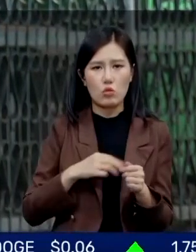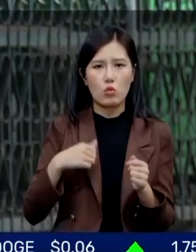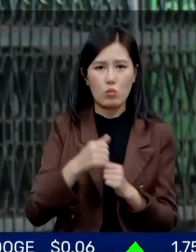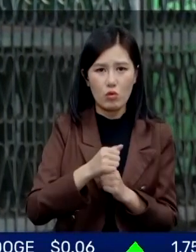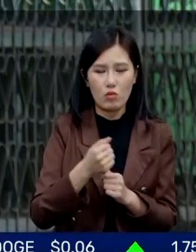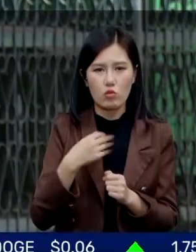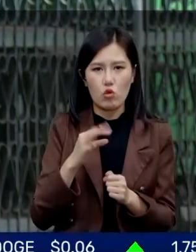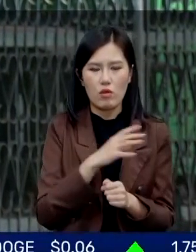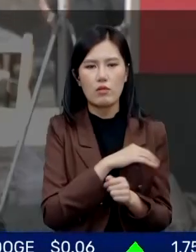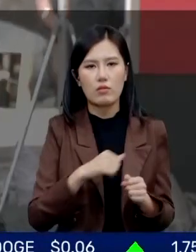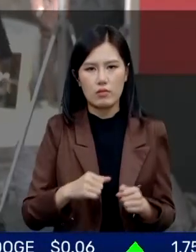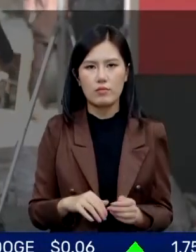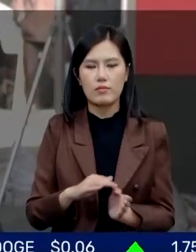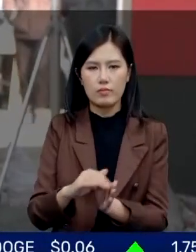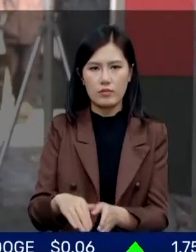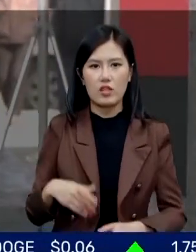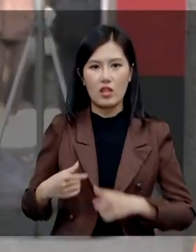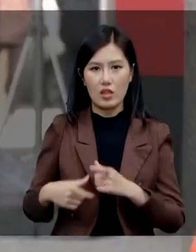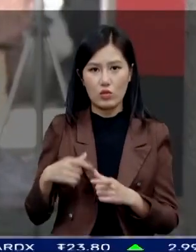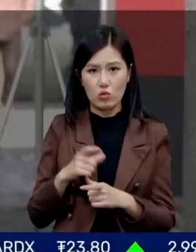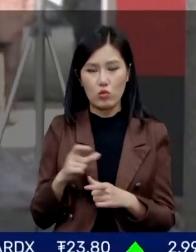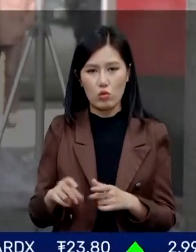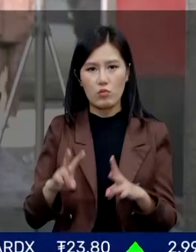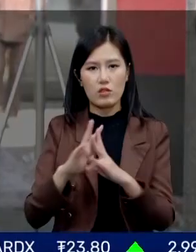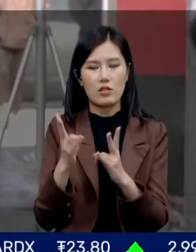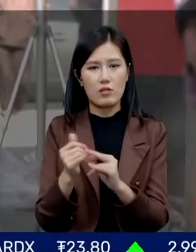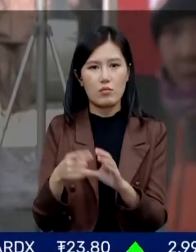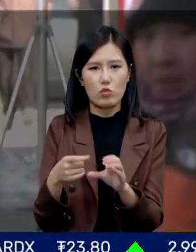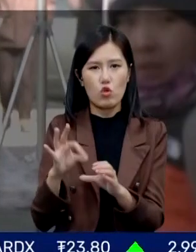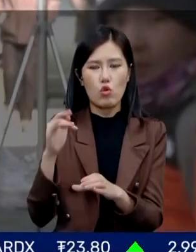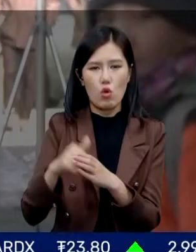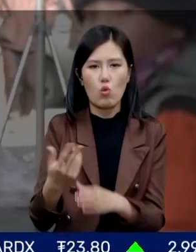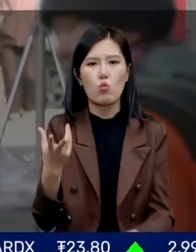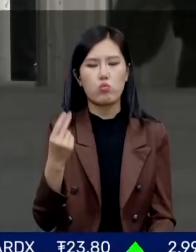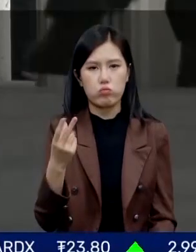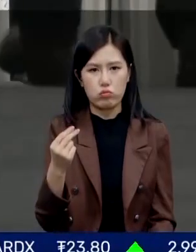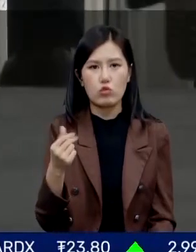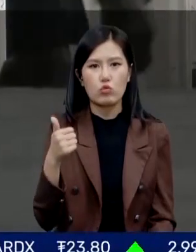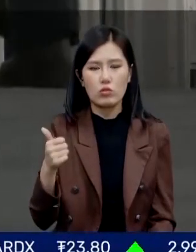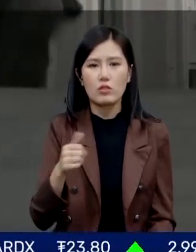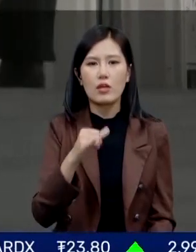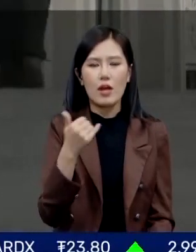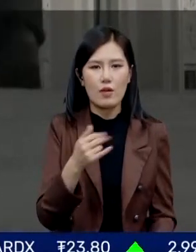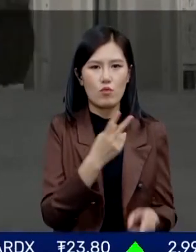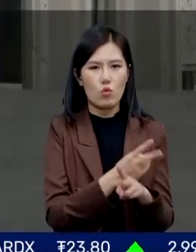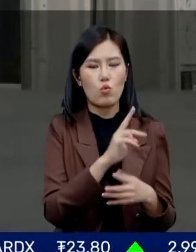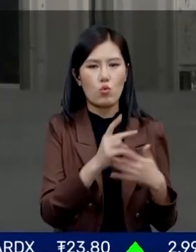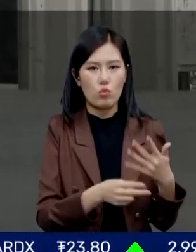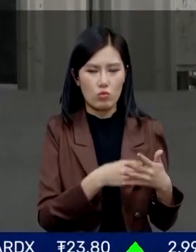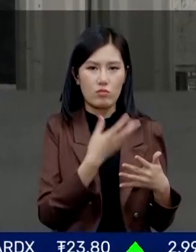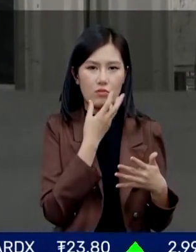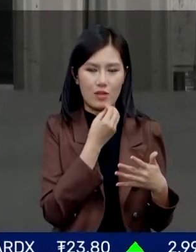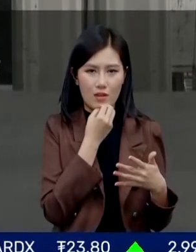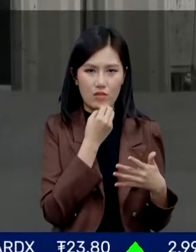Харин эдийн засгийн зүгээс нийгмийн даатгал алдагдaltaй ажиллаж байгаа нь үнэн гэлээ. За гэхдээ зарим шийдлийг хийхээр хууль журмдаа өөрчлөлт оруулж байгаа саашаалтай.